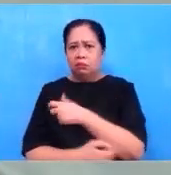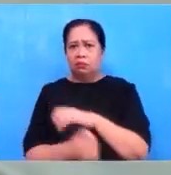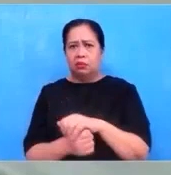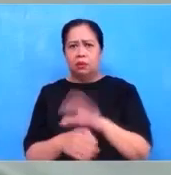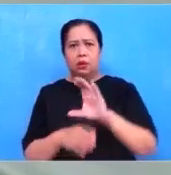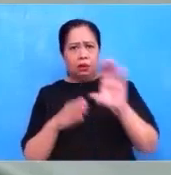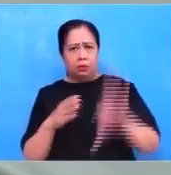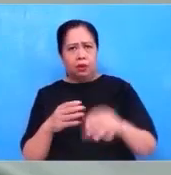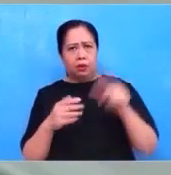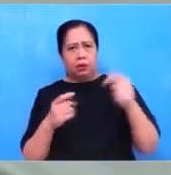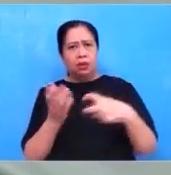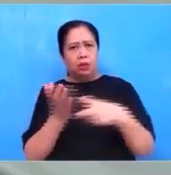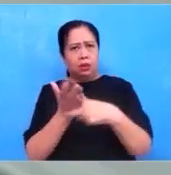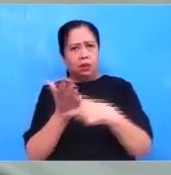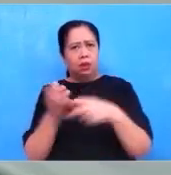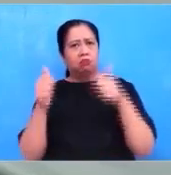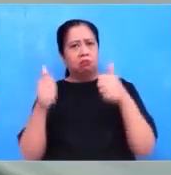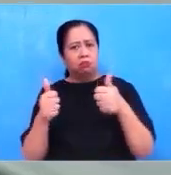kami sa ticket.